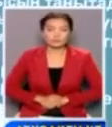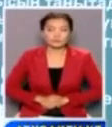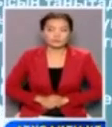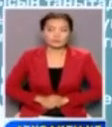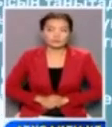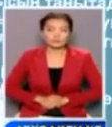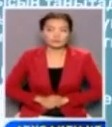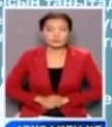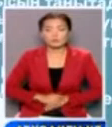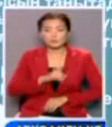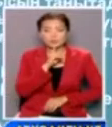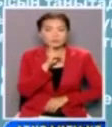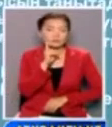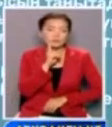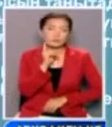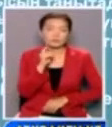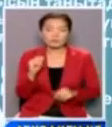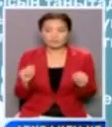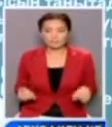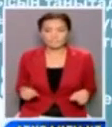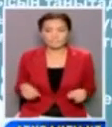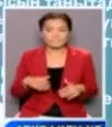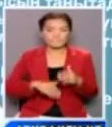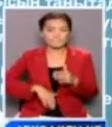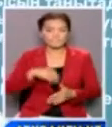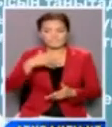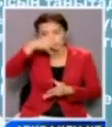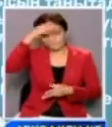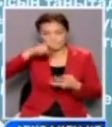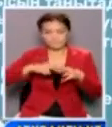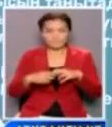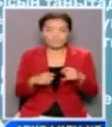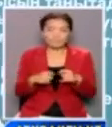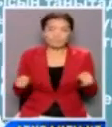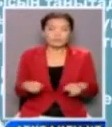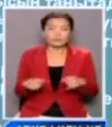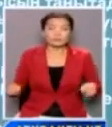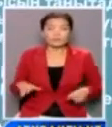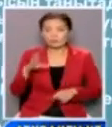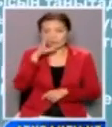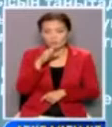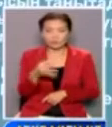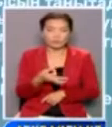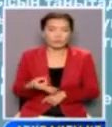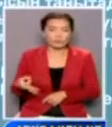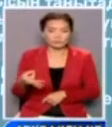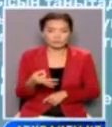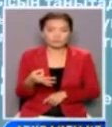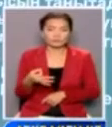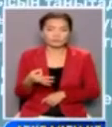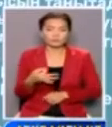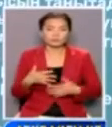молодежь и другие стоил они могут через promise вывести свои проблемы планы проблемы области на